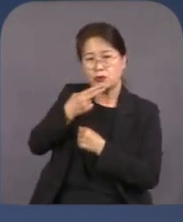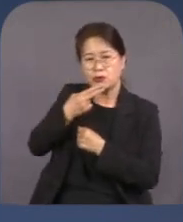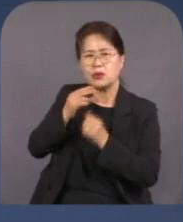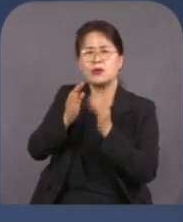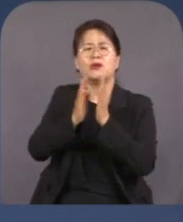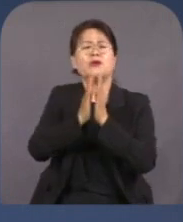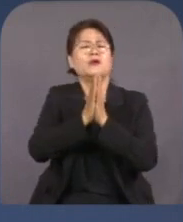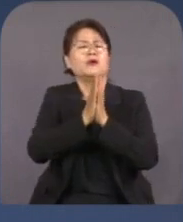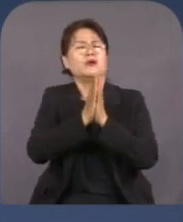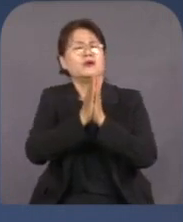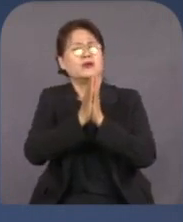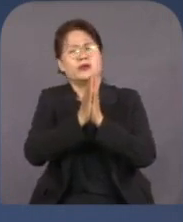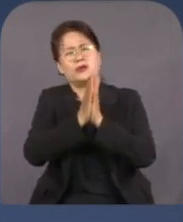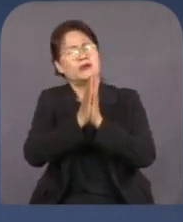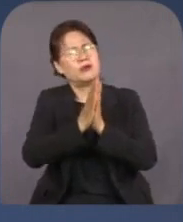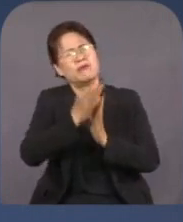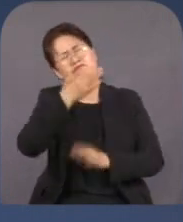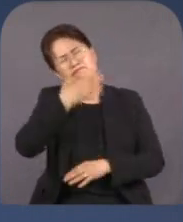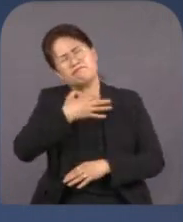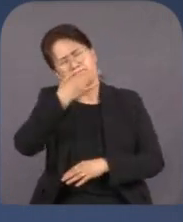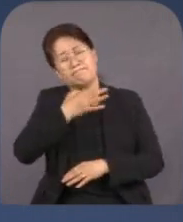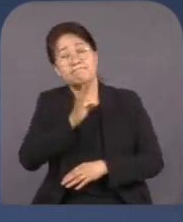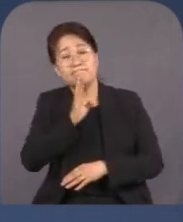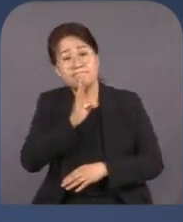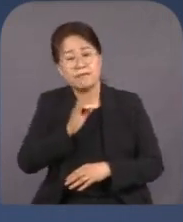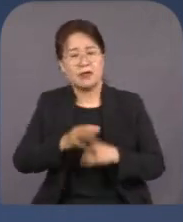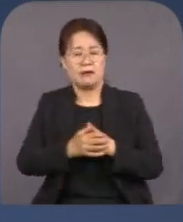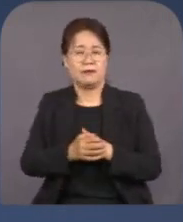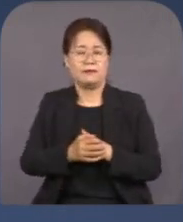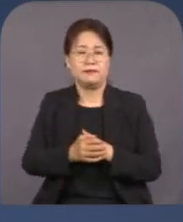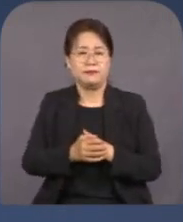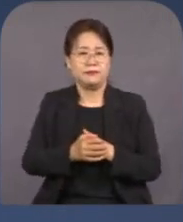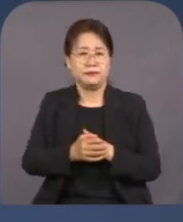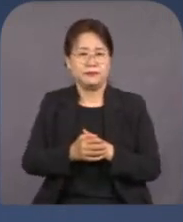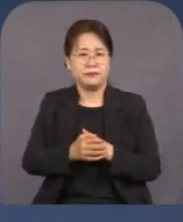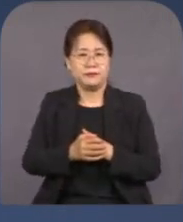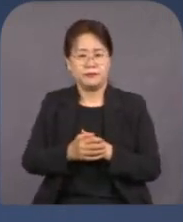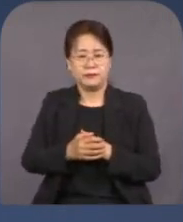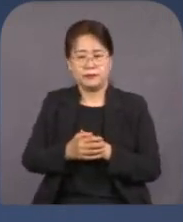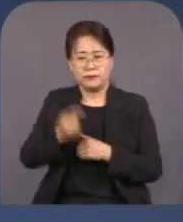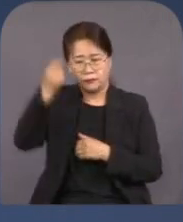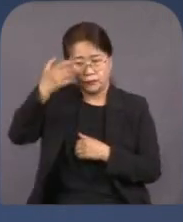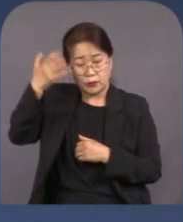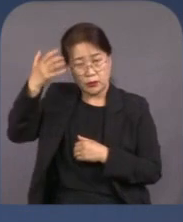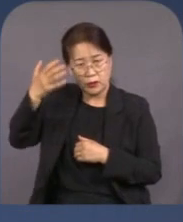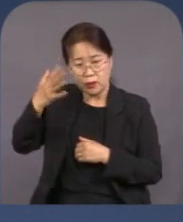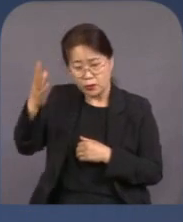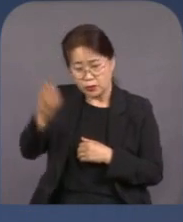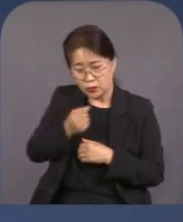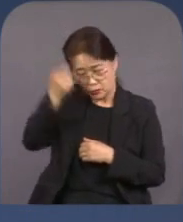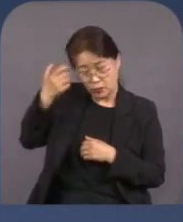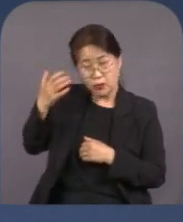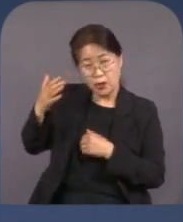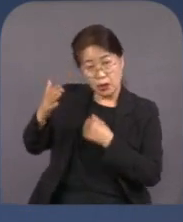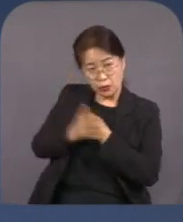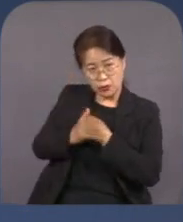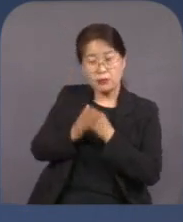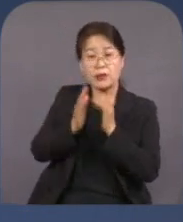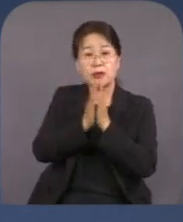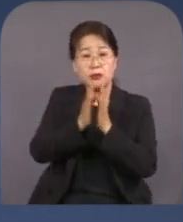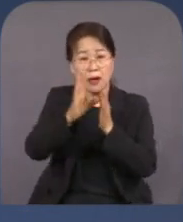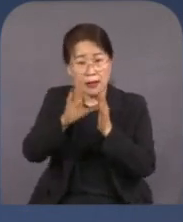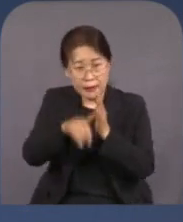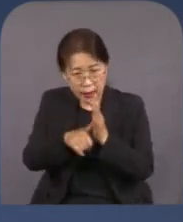기도가 힘들다라고 하는 사실입니다 그런데 우리가 성령의 도우심을 받아 기도하게 되면 어떤 일이 벌어질까요